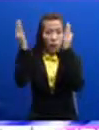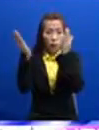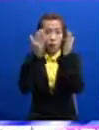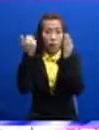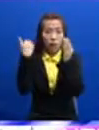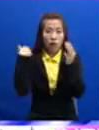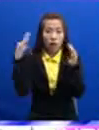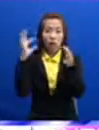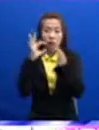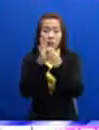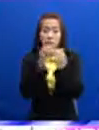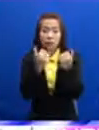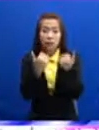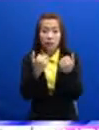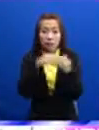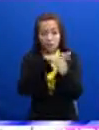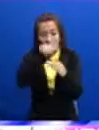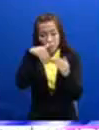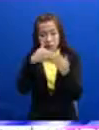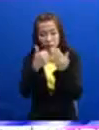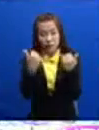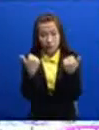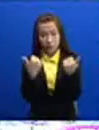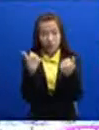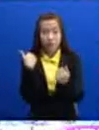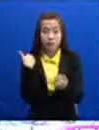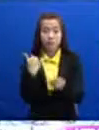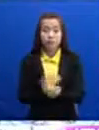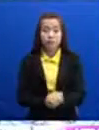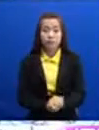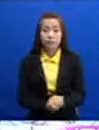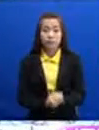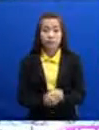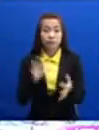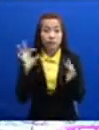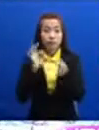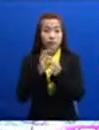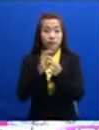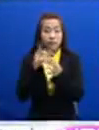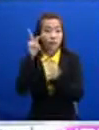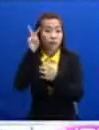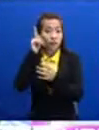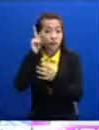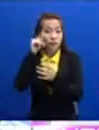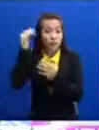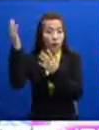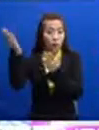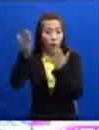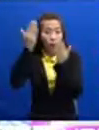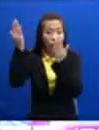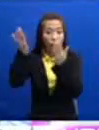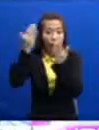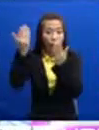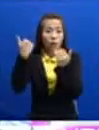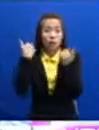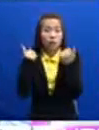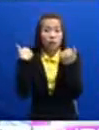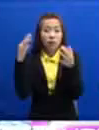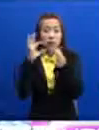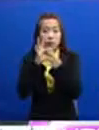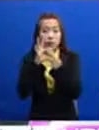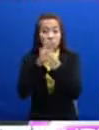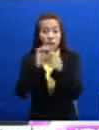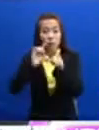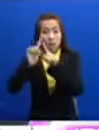ใช่ปรากฏการณ์ของดาวหางที่เป็นข่าวค่ะจากกระแสข่าวในโซเชียลที่มีการแชร์และส่งต่อ